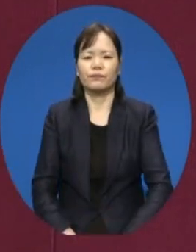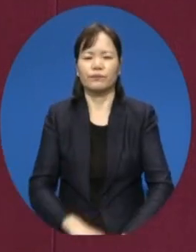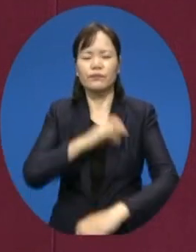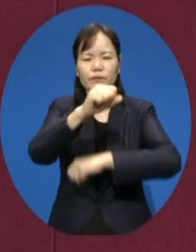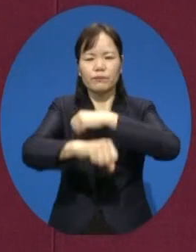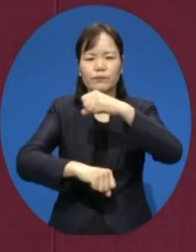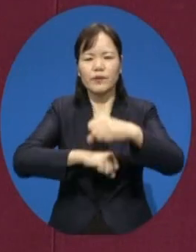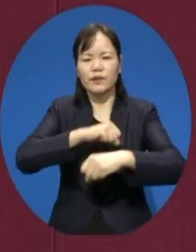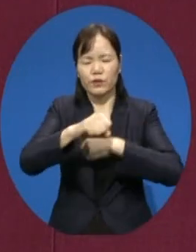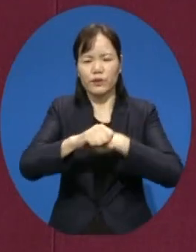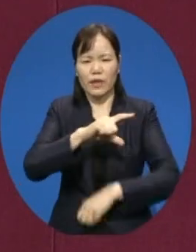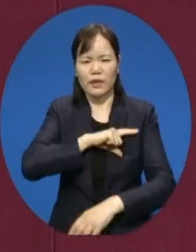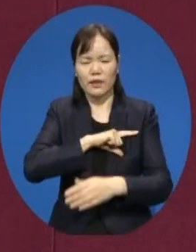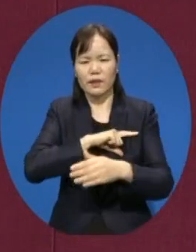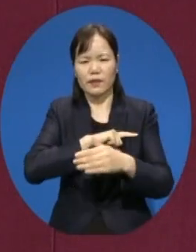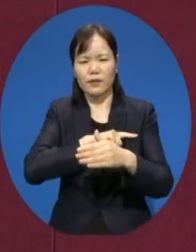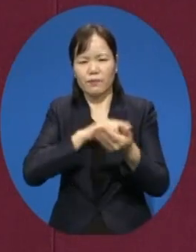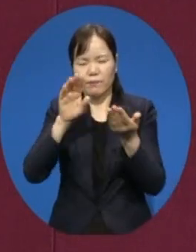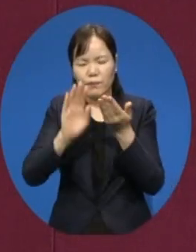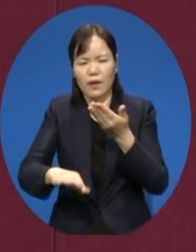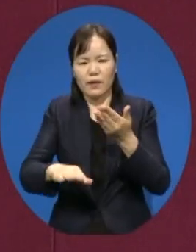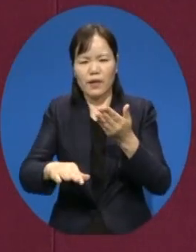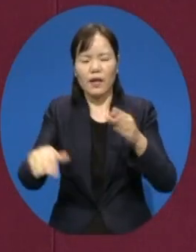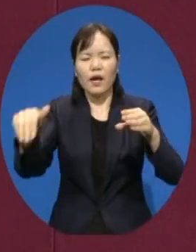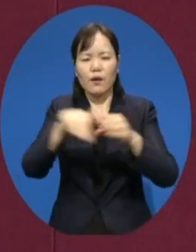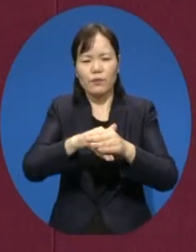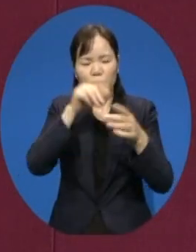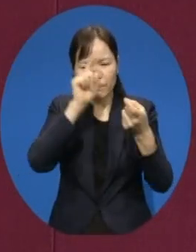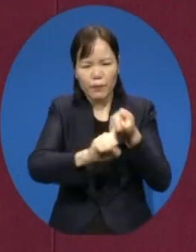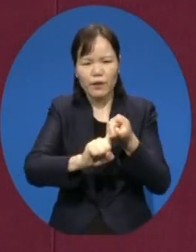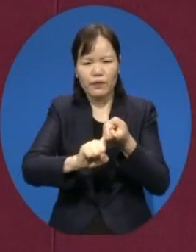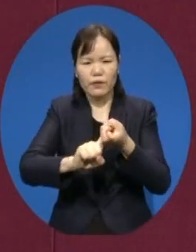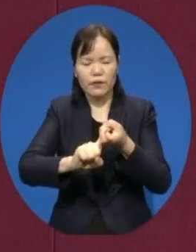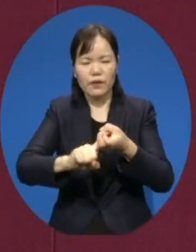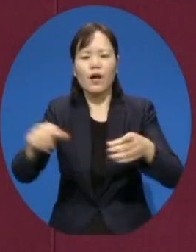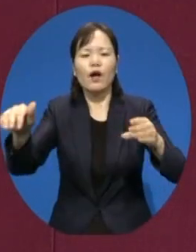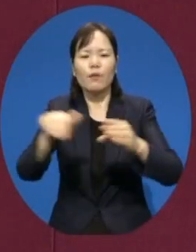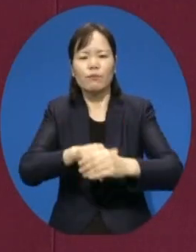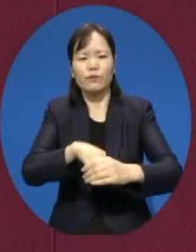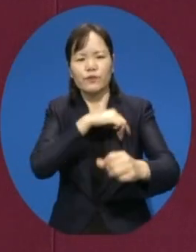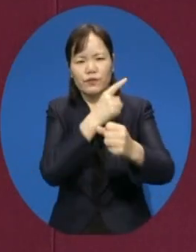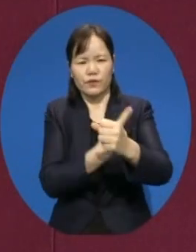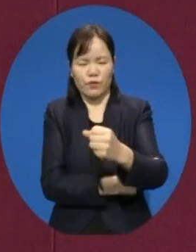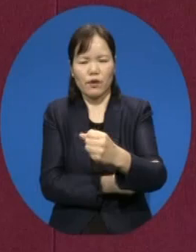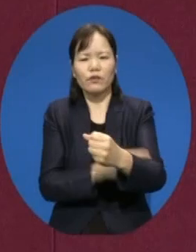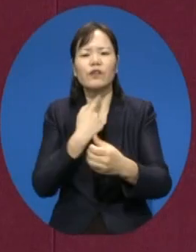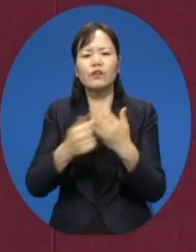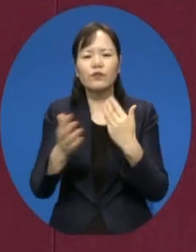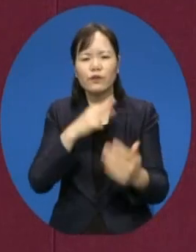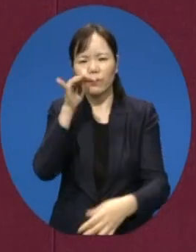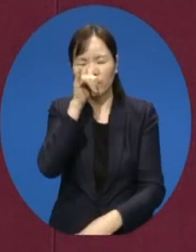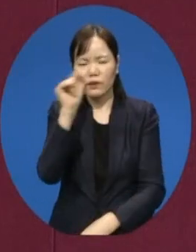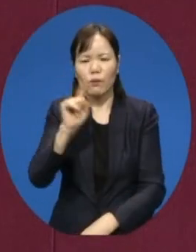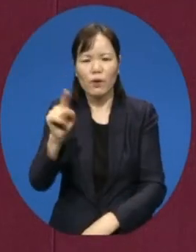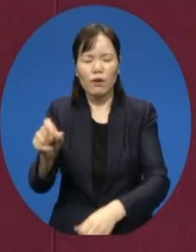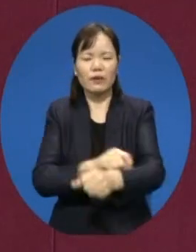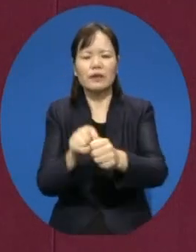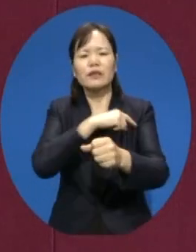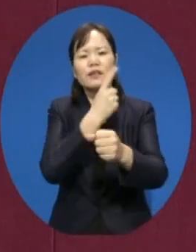민주주의 하에서 친문들은 문권을 누리고 있습니다. 그 문권의 내용이 뭔 줄 아십니까? 특권과 반칙입니다.